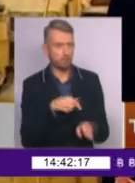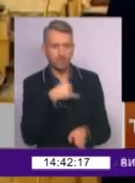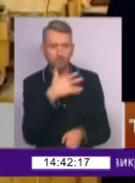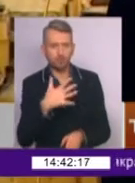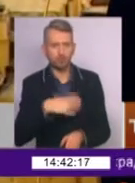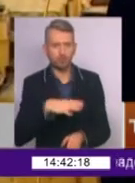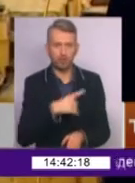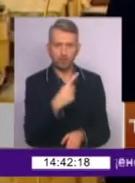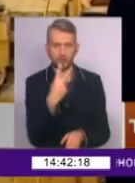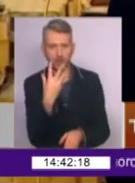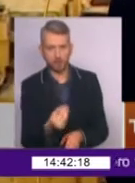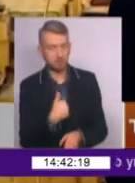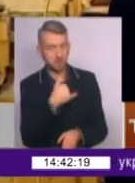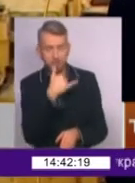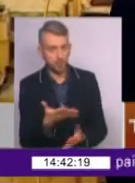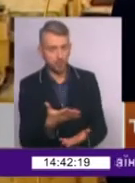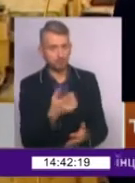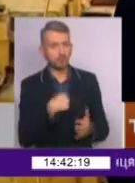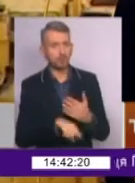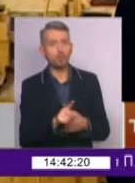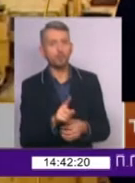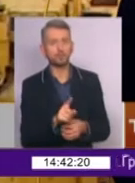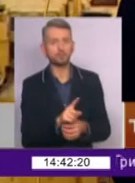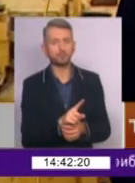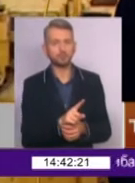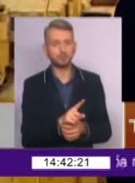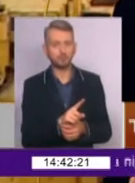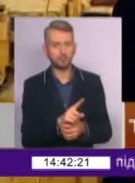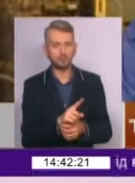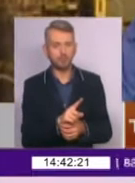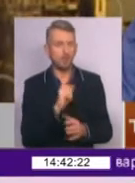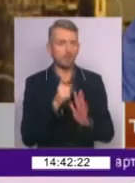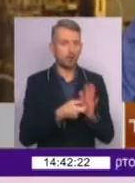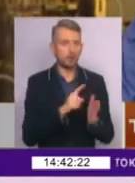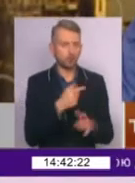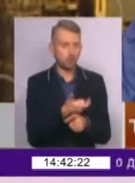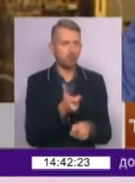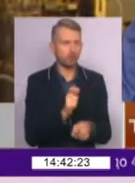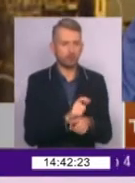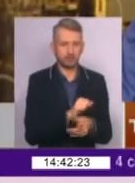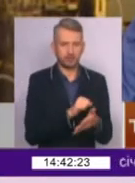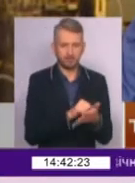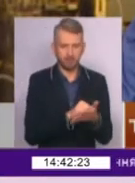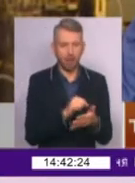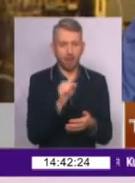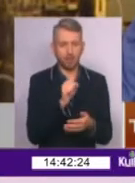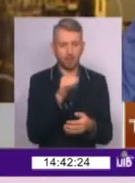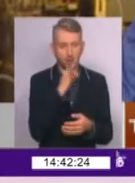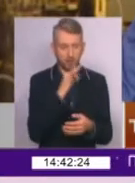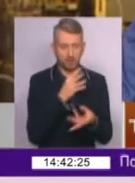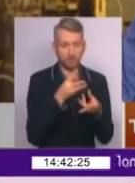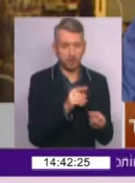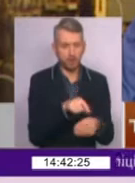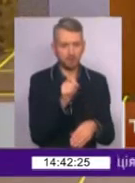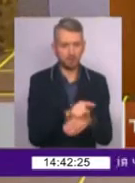навіть день чи два. Не можемо чекати, тому емпірично встановлено, що до більшості збудників такі антибіотики на них впливають, і їх